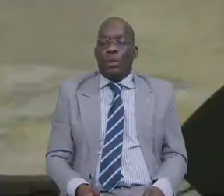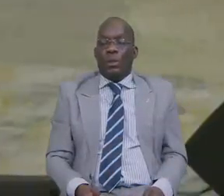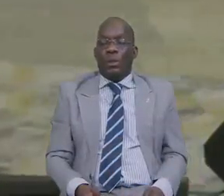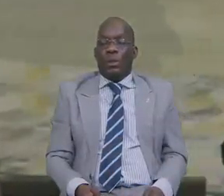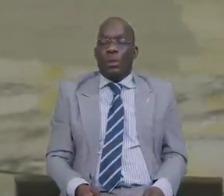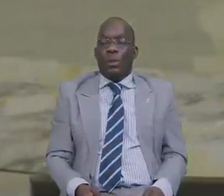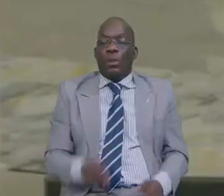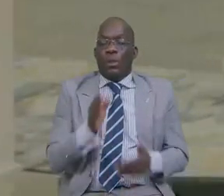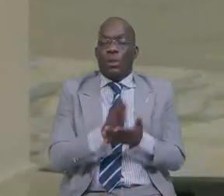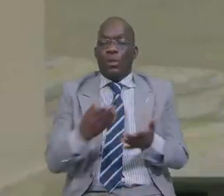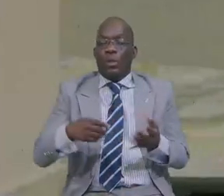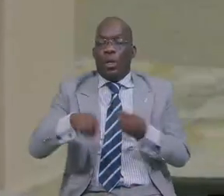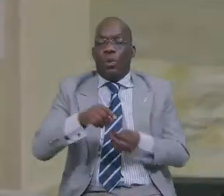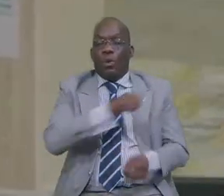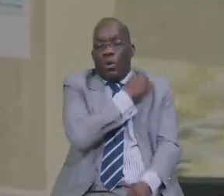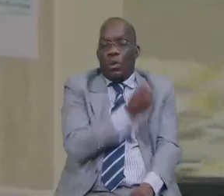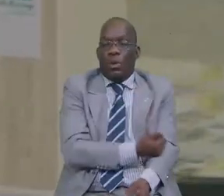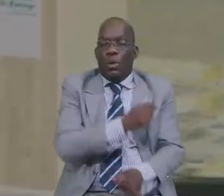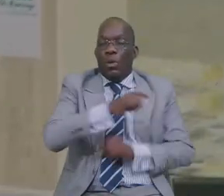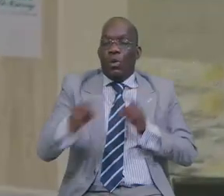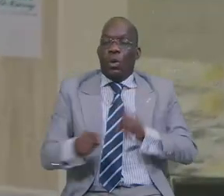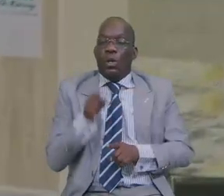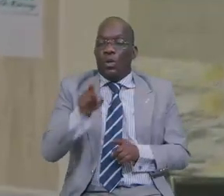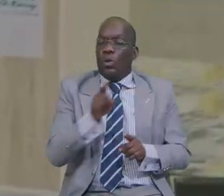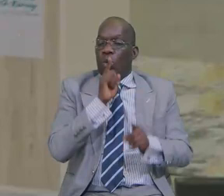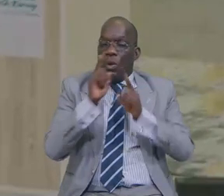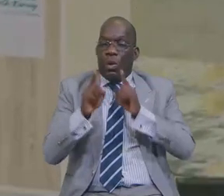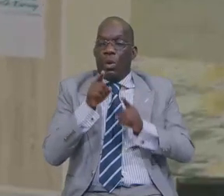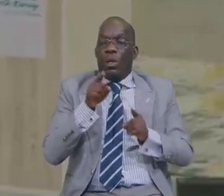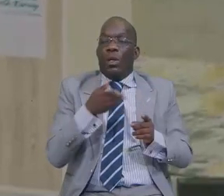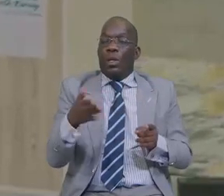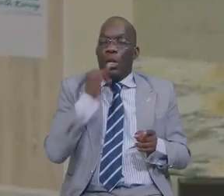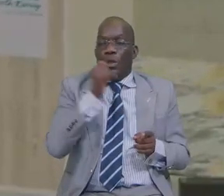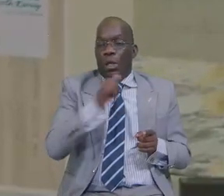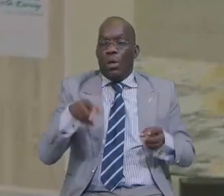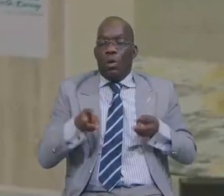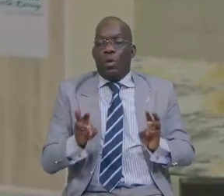Quelqu'un a d'autorité, quand il parle, il y a une manière de tenir.